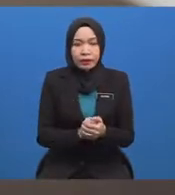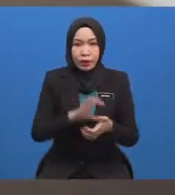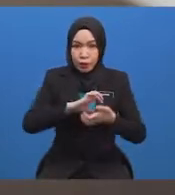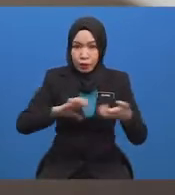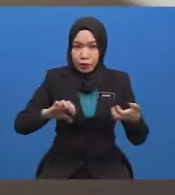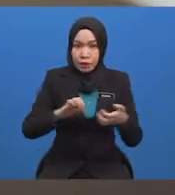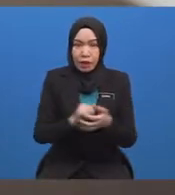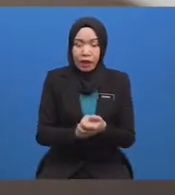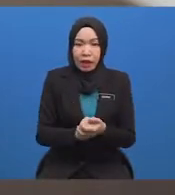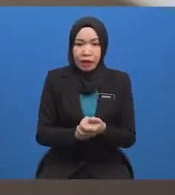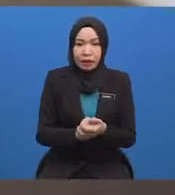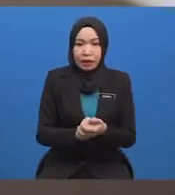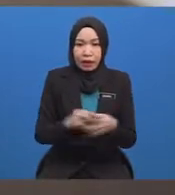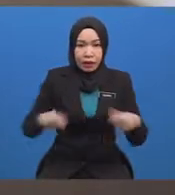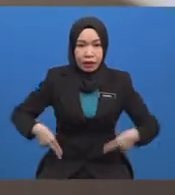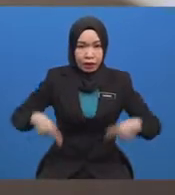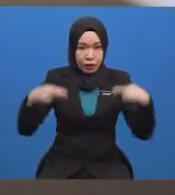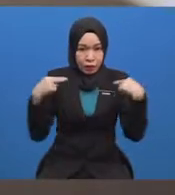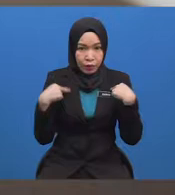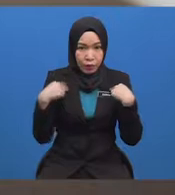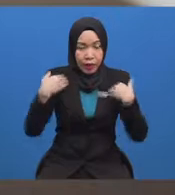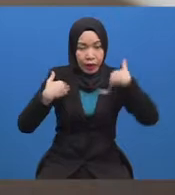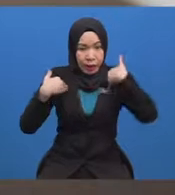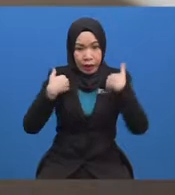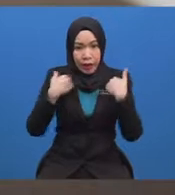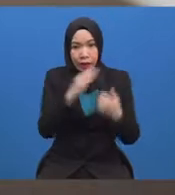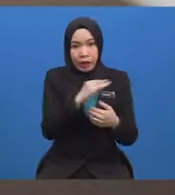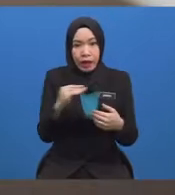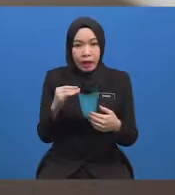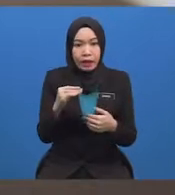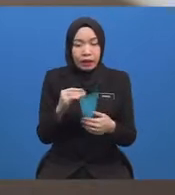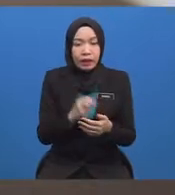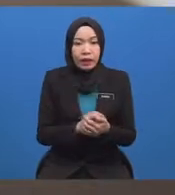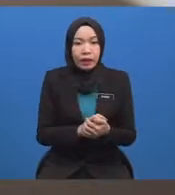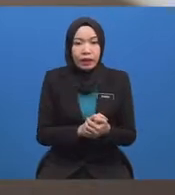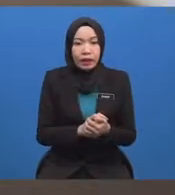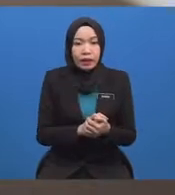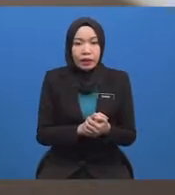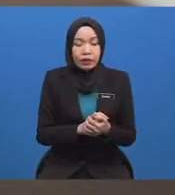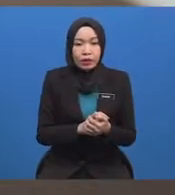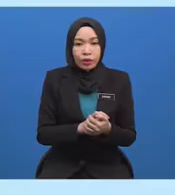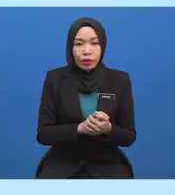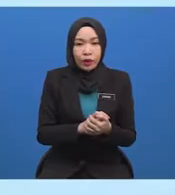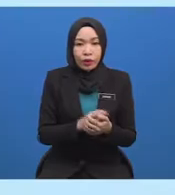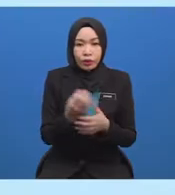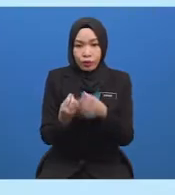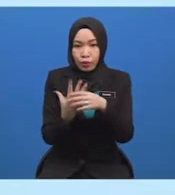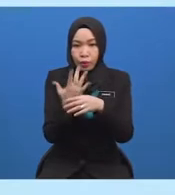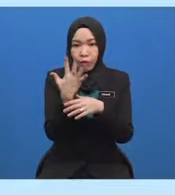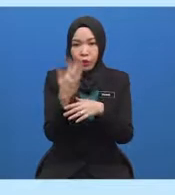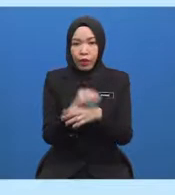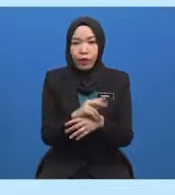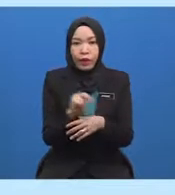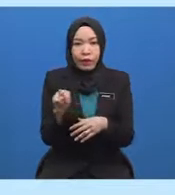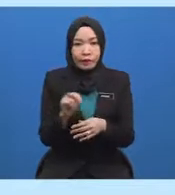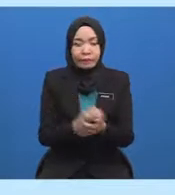habitat flora dan fauna jika murid-murid perhatikan image yang Cikgu paparkan pasti